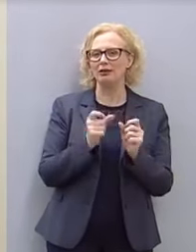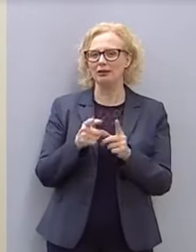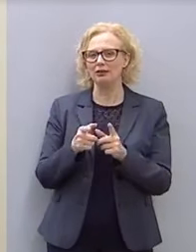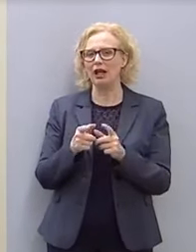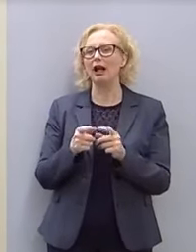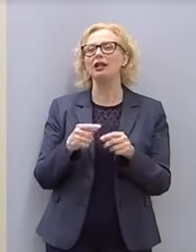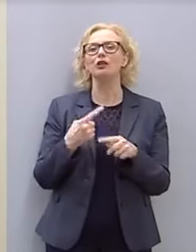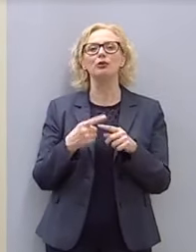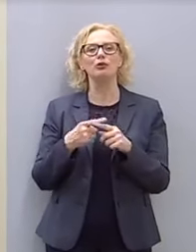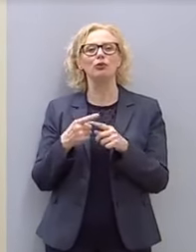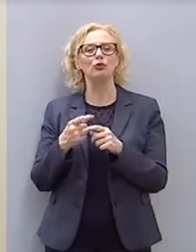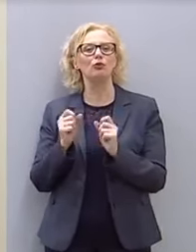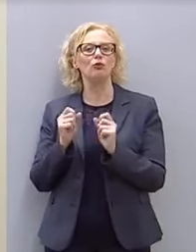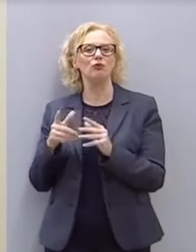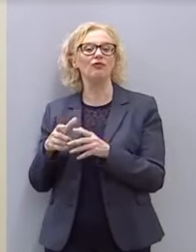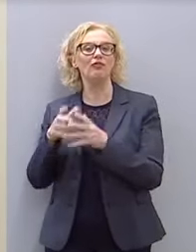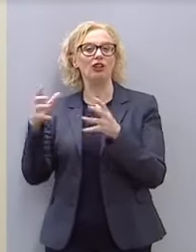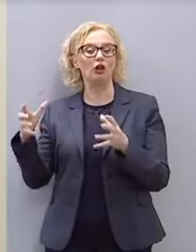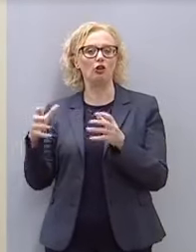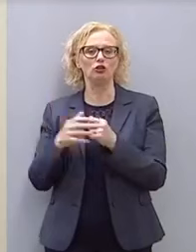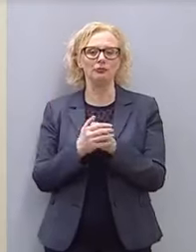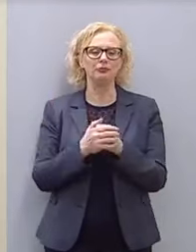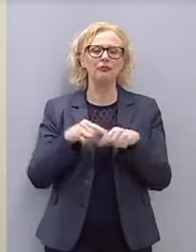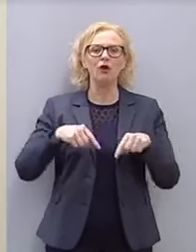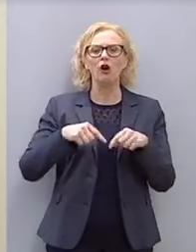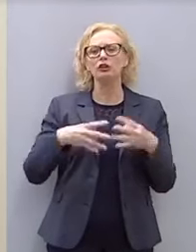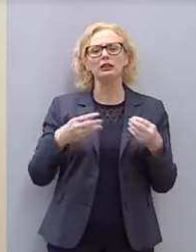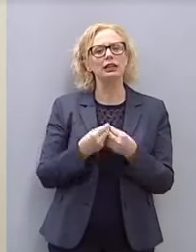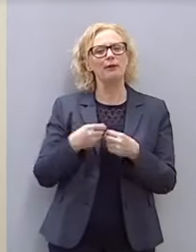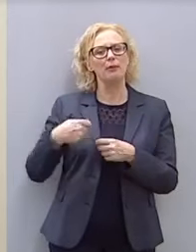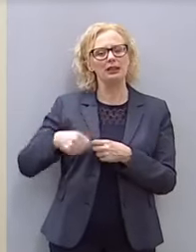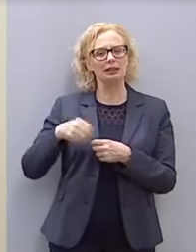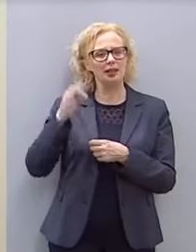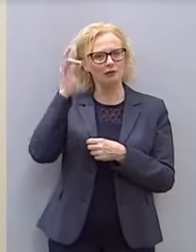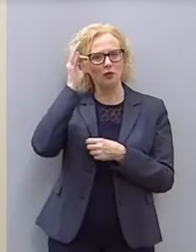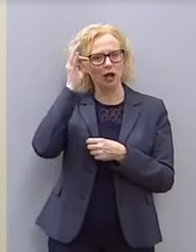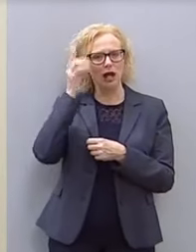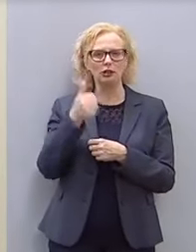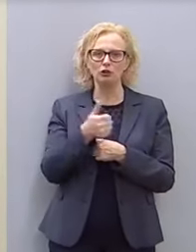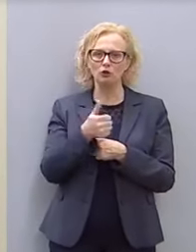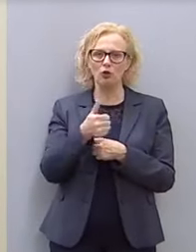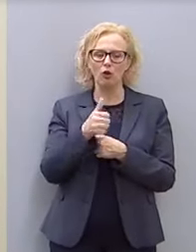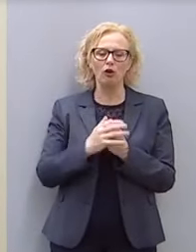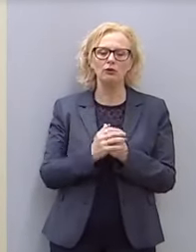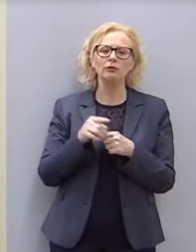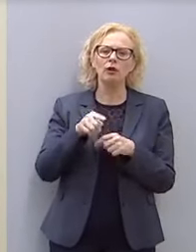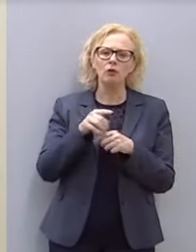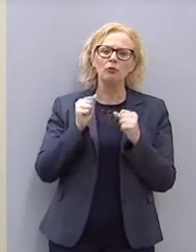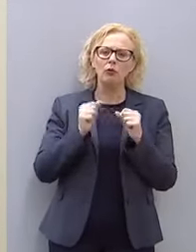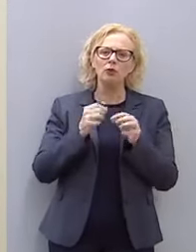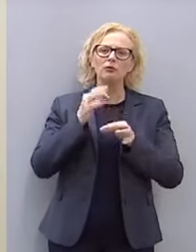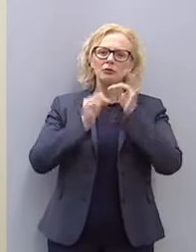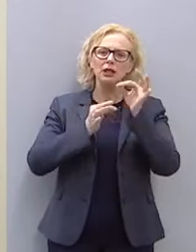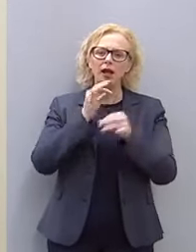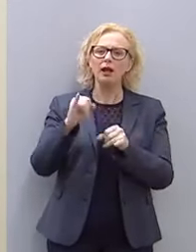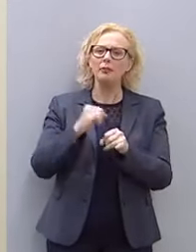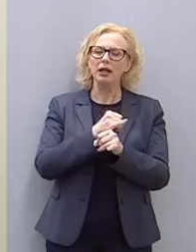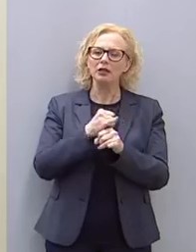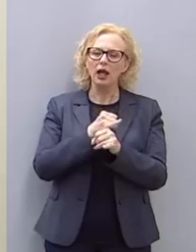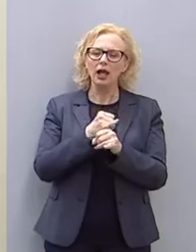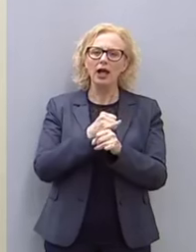qui con noi oggi c'è soltanto il presidente fugatti ma entrerà appunto lui nello specifico anche di un'iniziativa